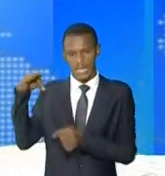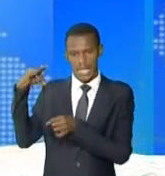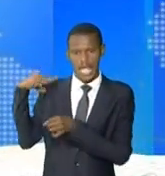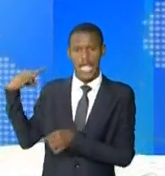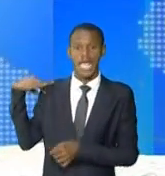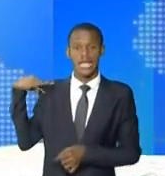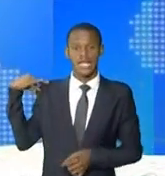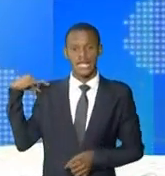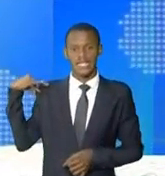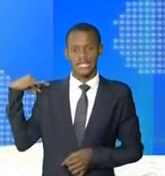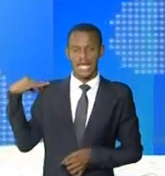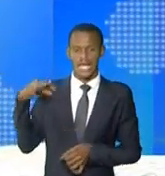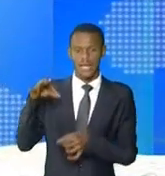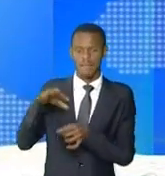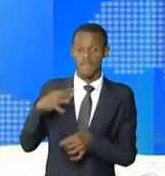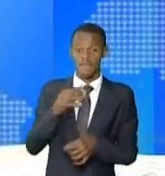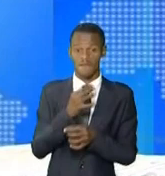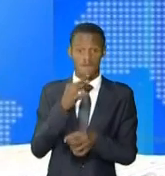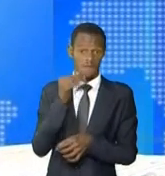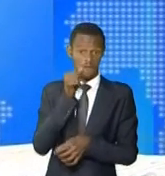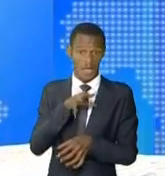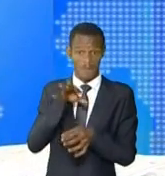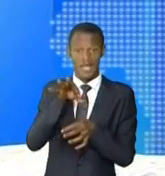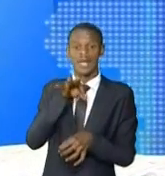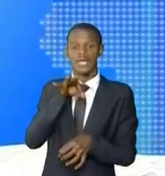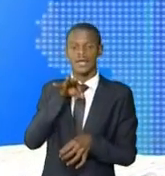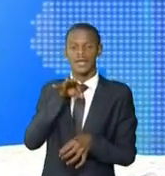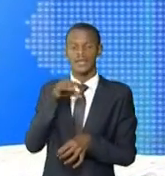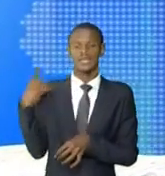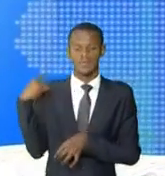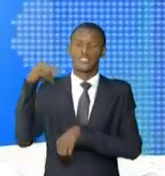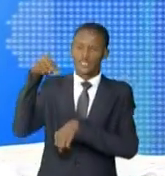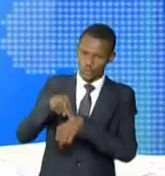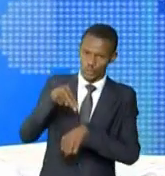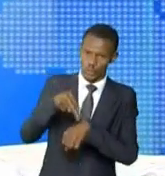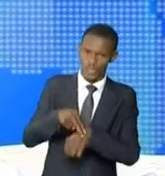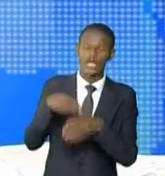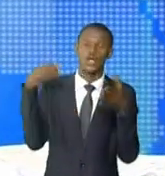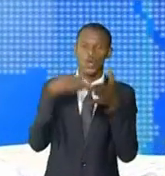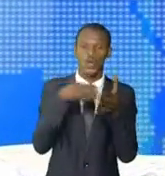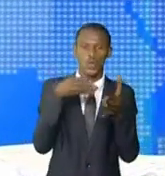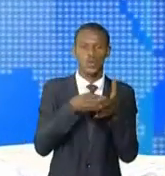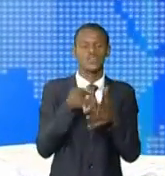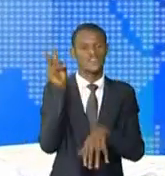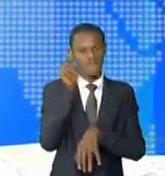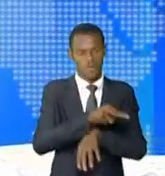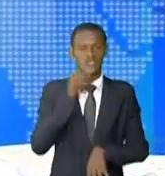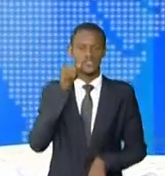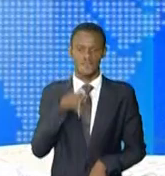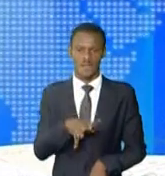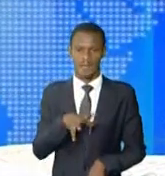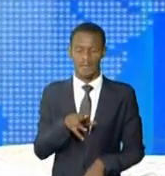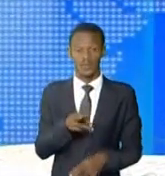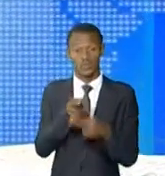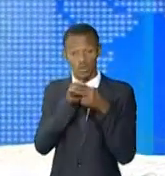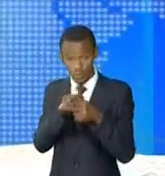leadership féminin et toute forme de violence faite à la femme. La sortie officielle a eu lieu ce mercredi 24 février en présence